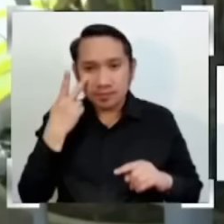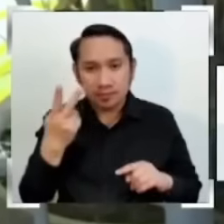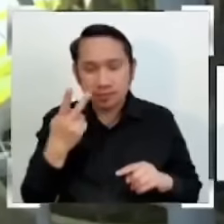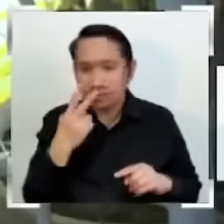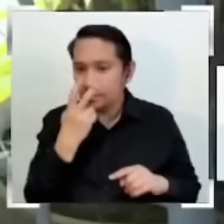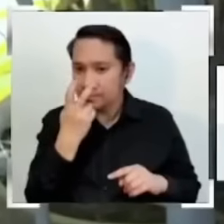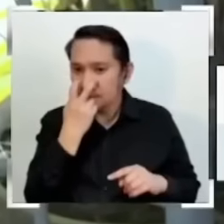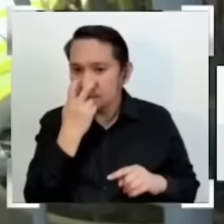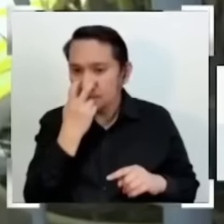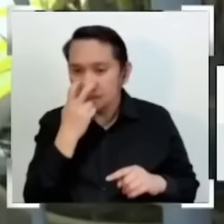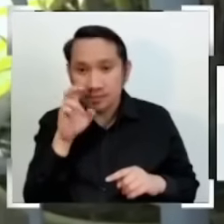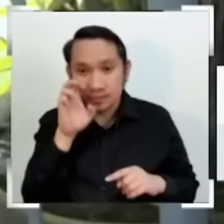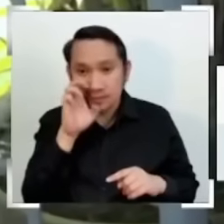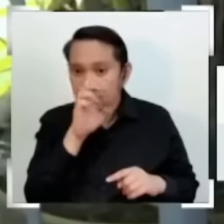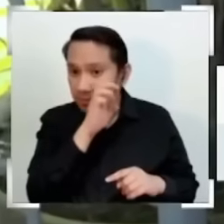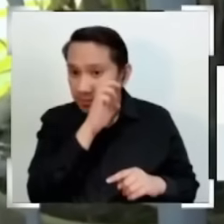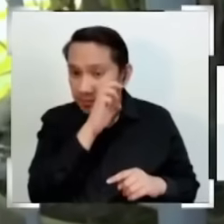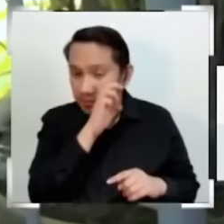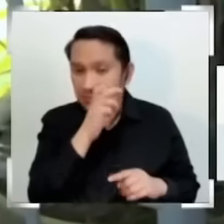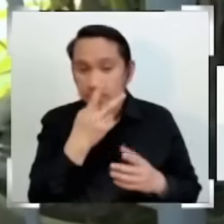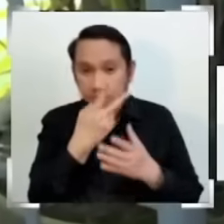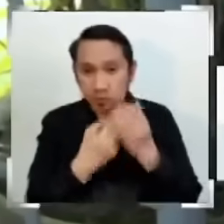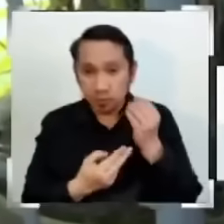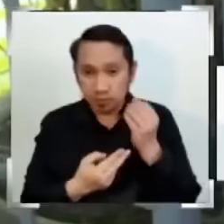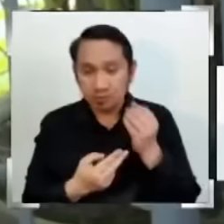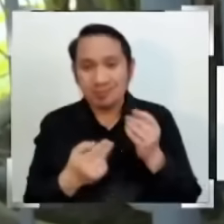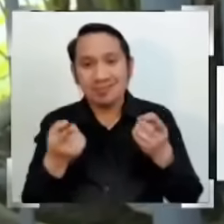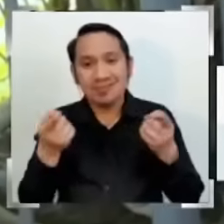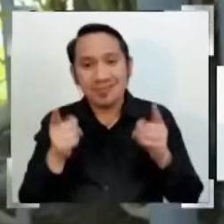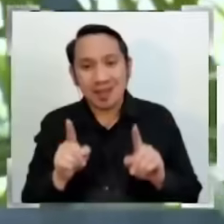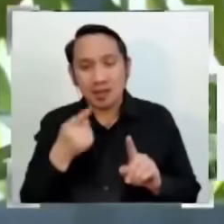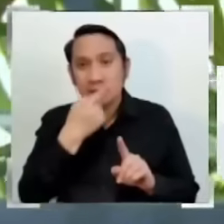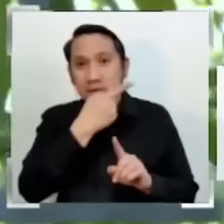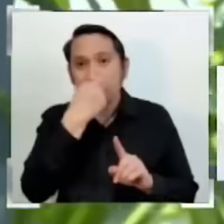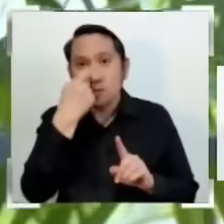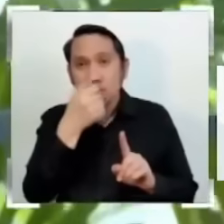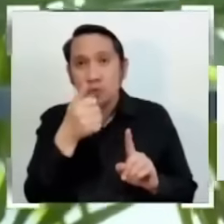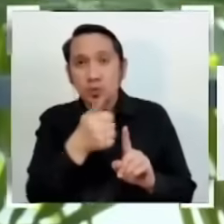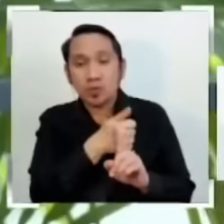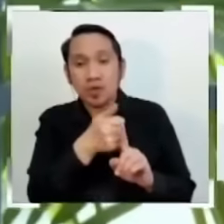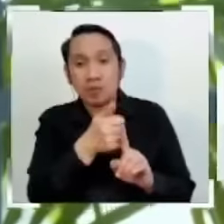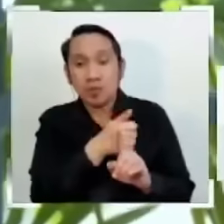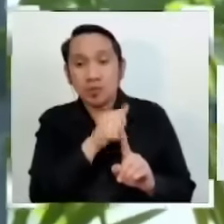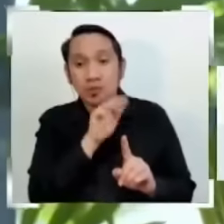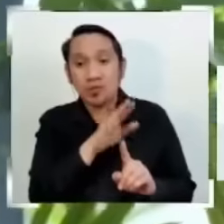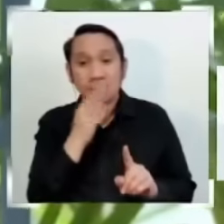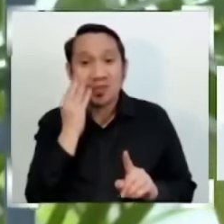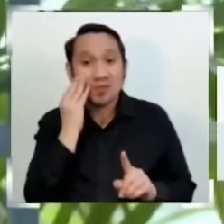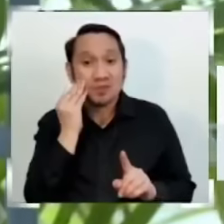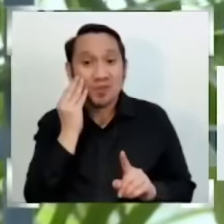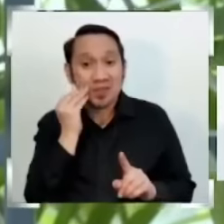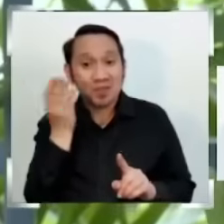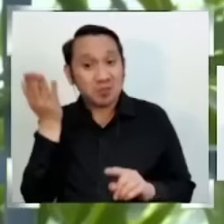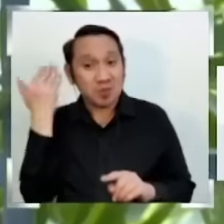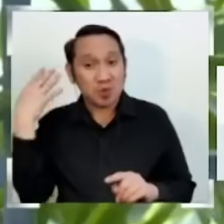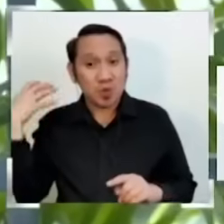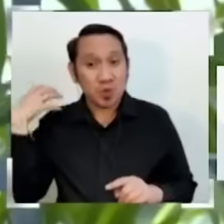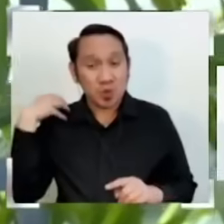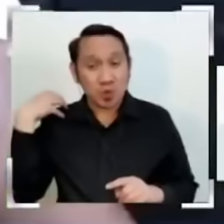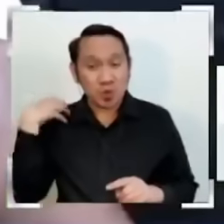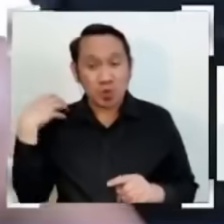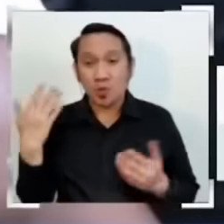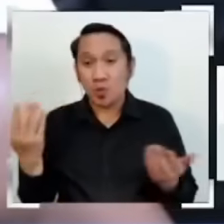mga sinapit ni LB dulot umano ng labis na pangmamaltrato ng dati niyang mga amo sa Mamburao, Occidental,